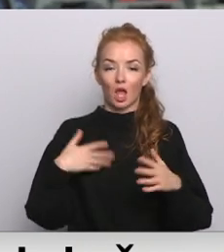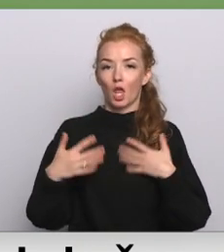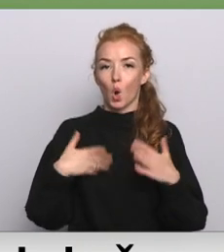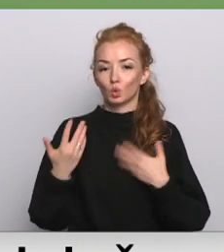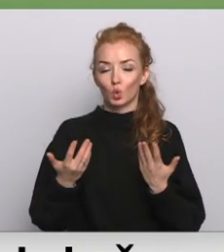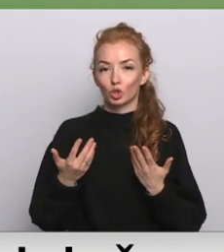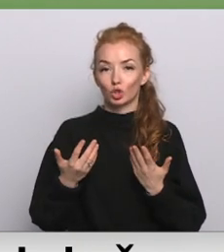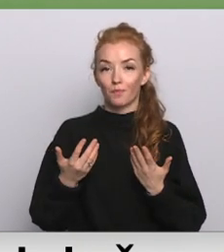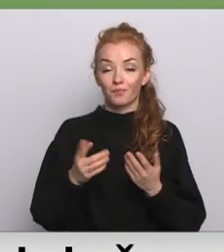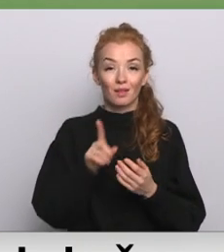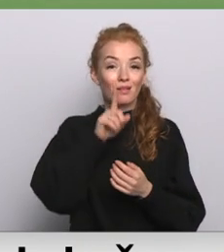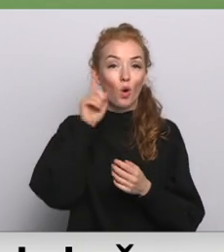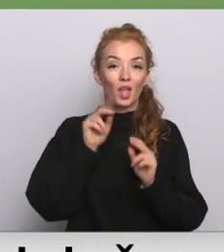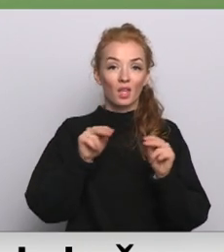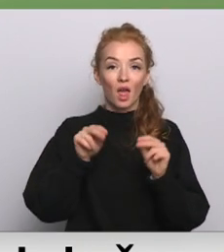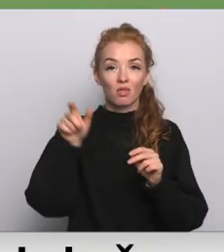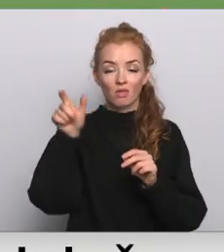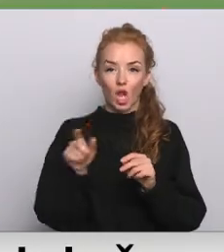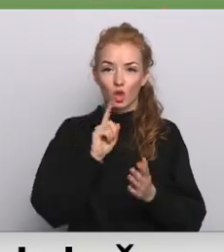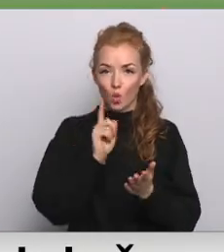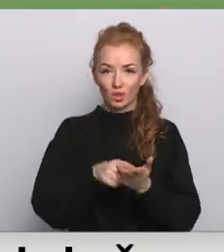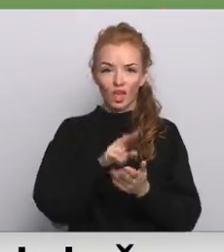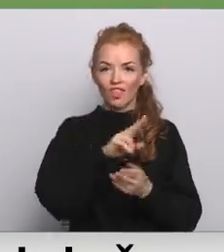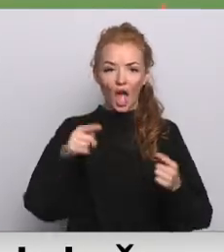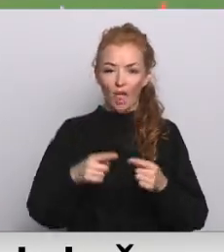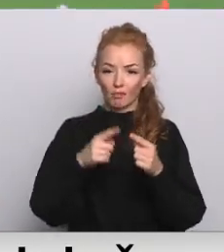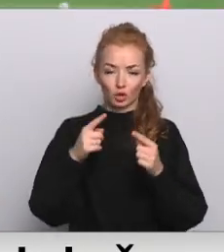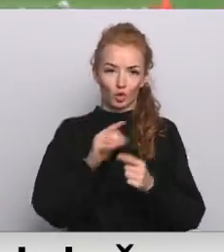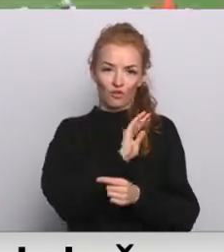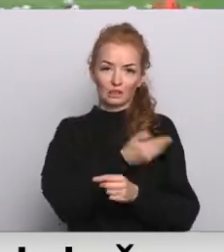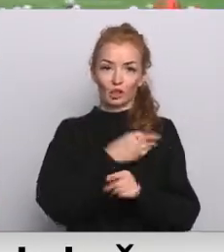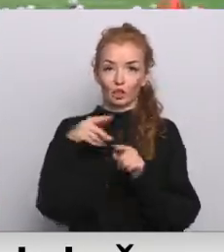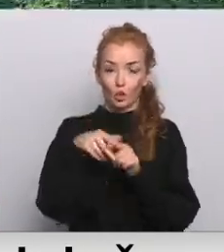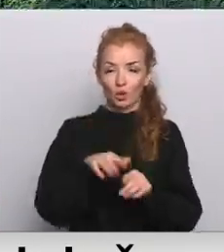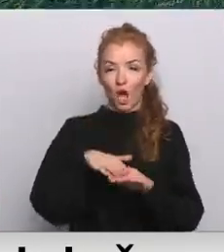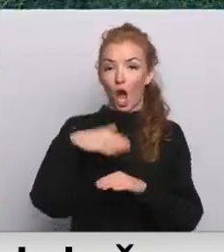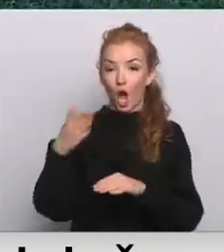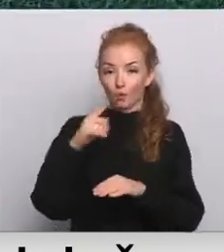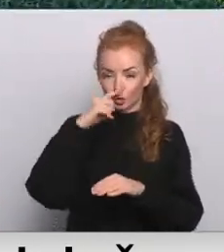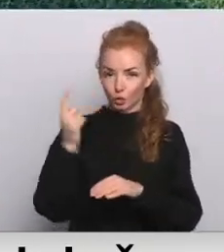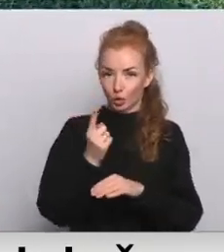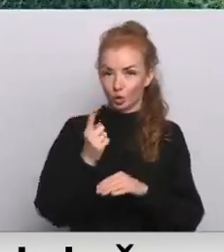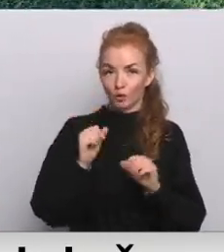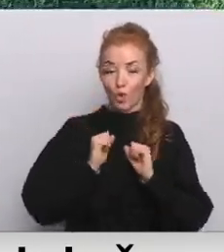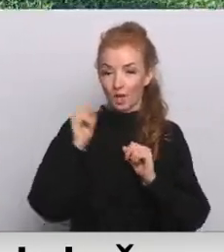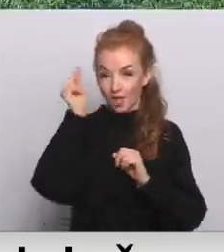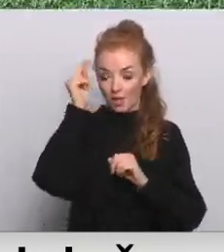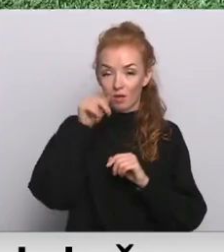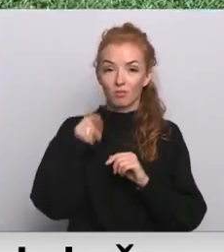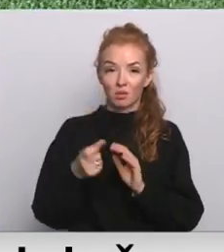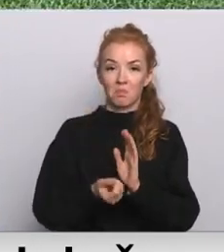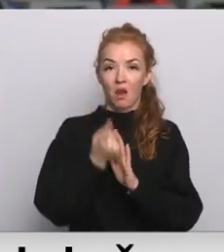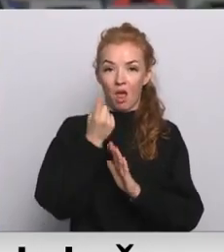satraucoši. Jaunie treneri nereti nosaka neatbilstošas fiziskās slodzes bērniem ārpus stundu sporta treniņos, kas atsaucas uz